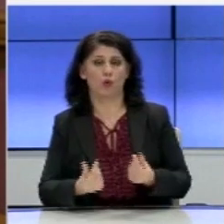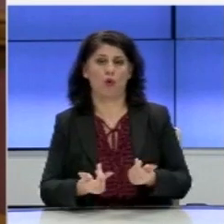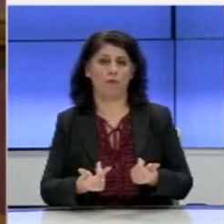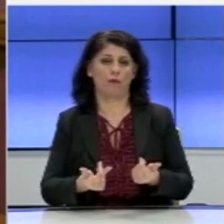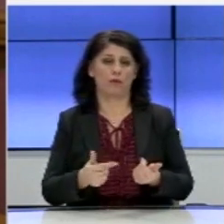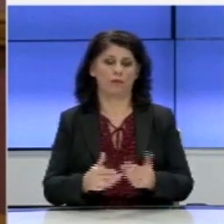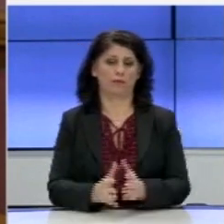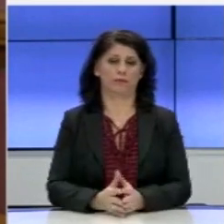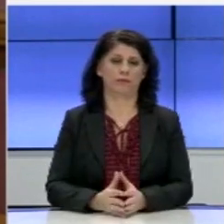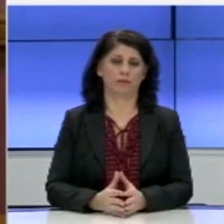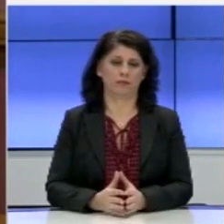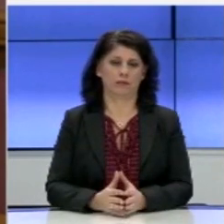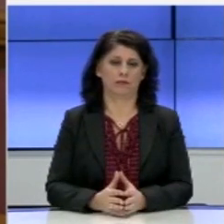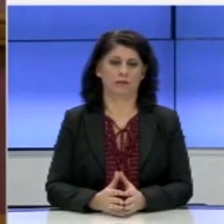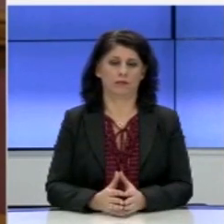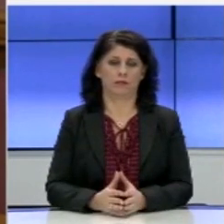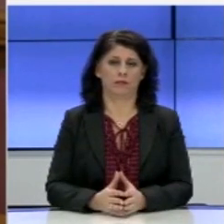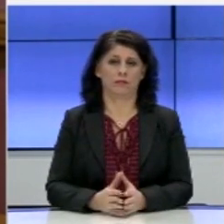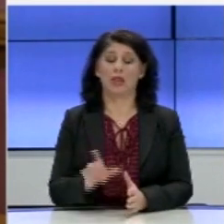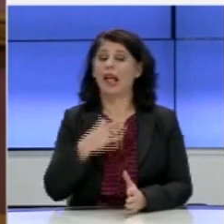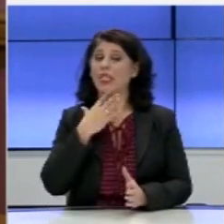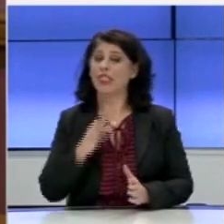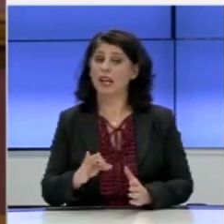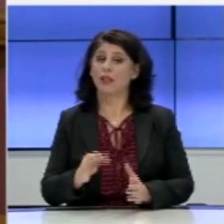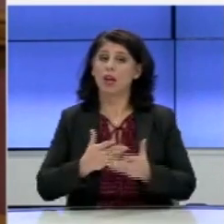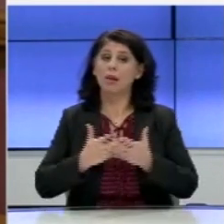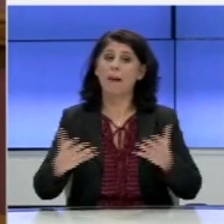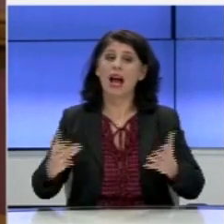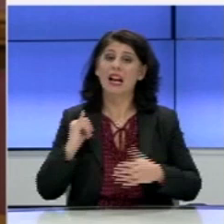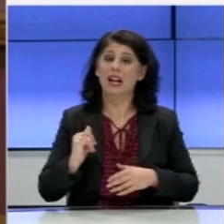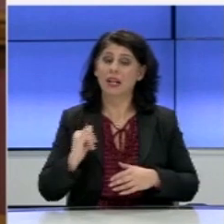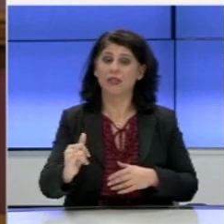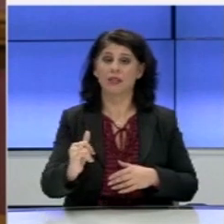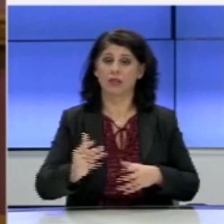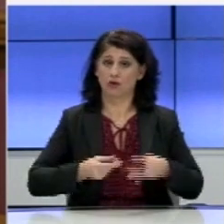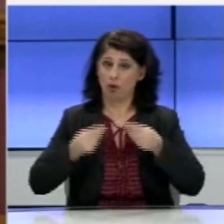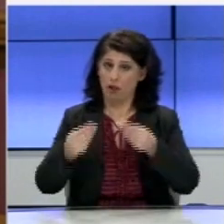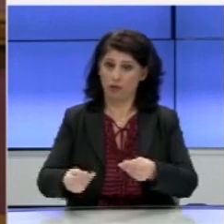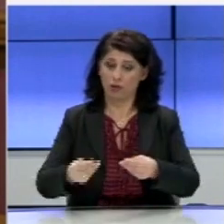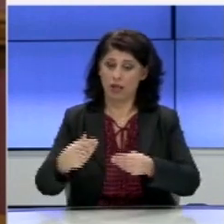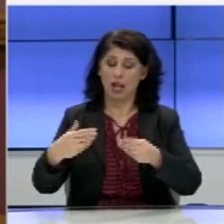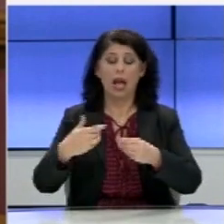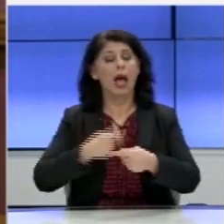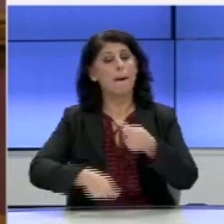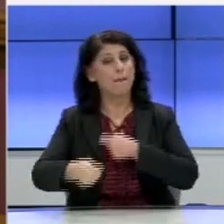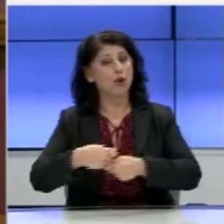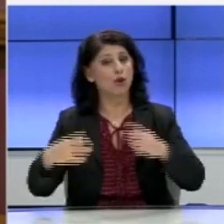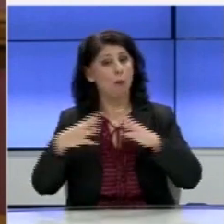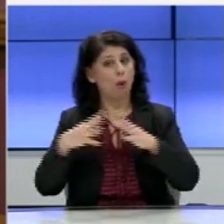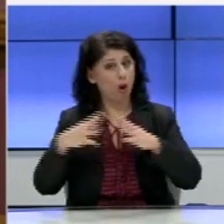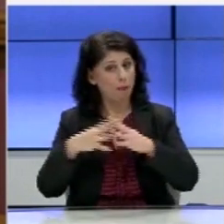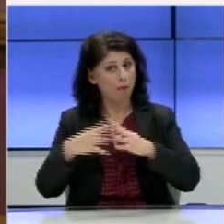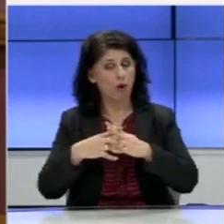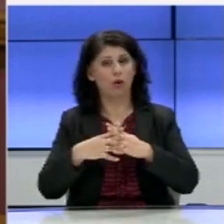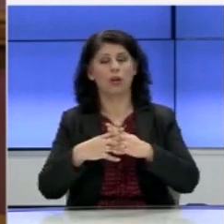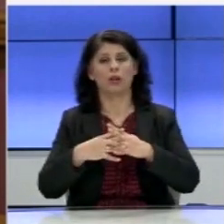εκτιμήσεις και τις θέσεις μας. Δηλαδή, οι μεγάλες καθυστερήσεις, τις παραδόσεις, οι εμπορικοί πόλεμοι και οι